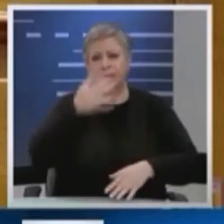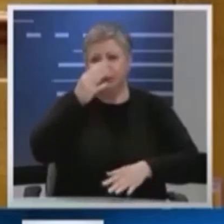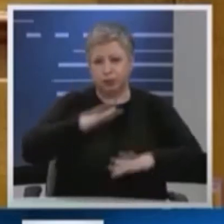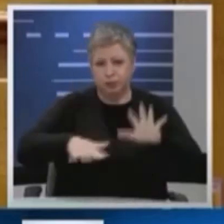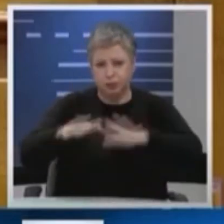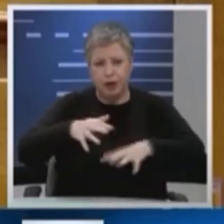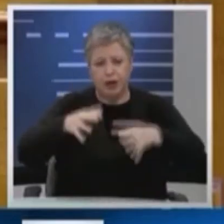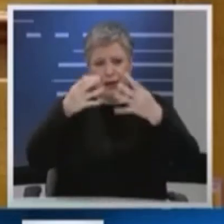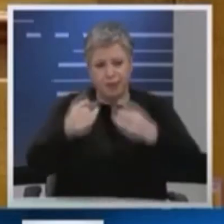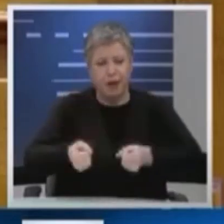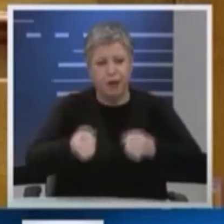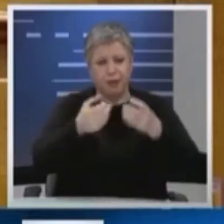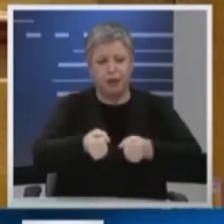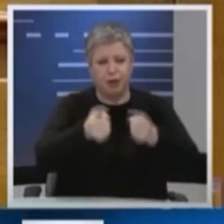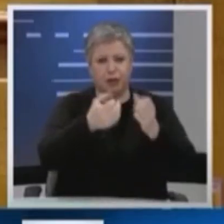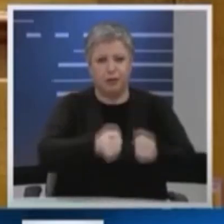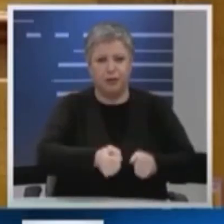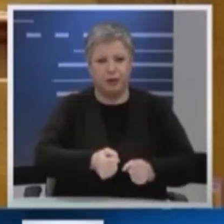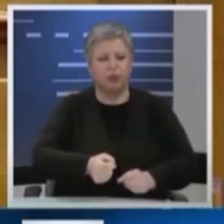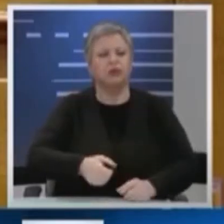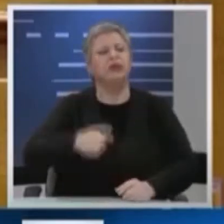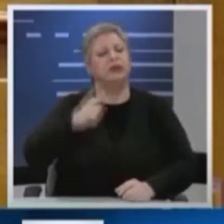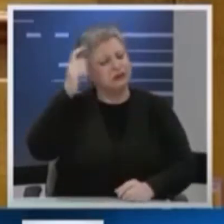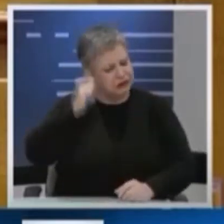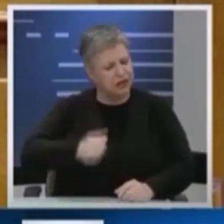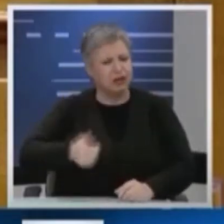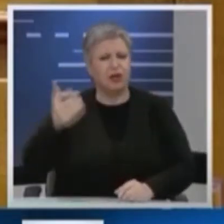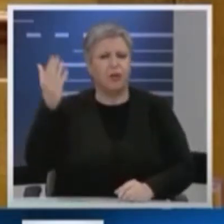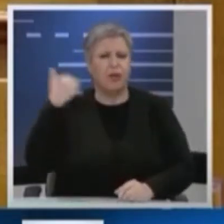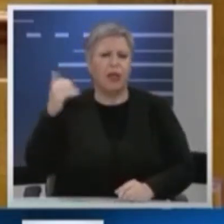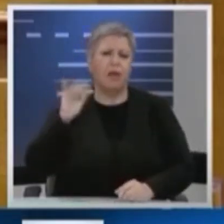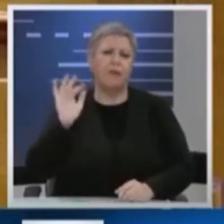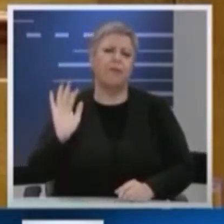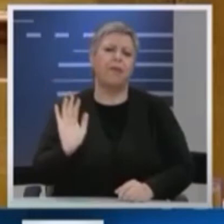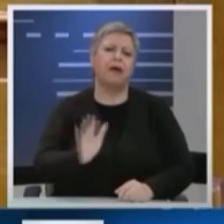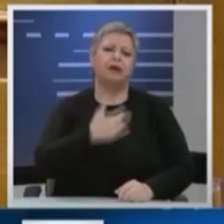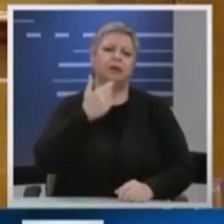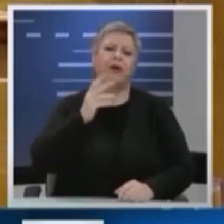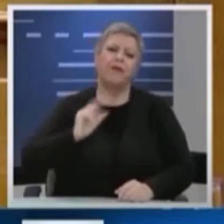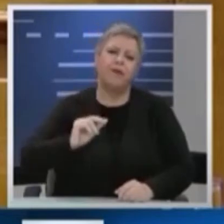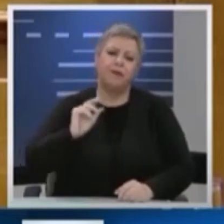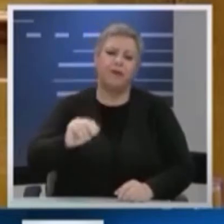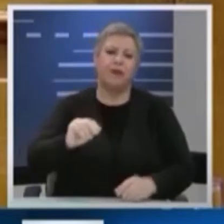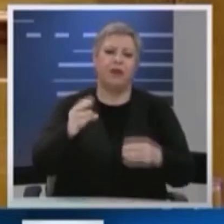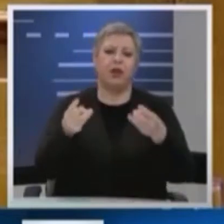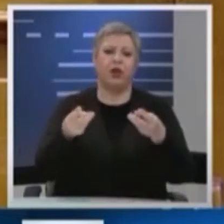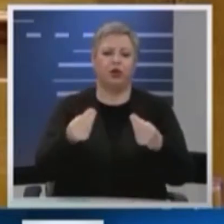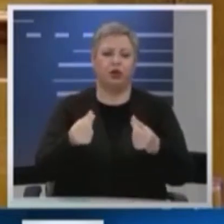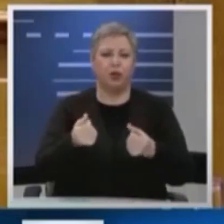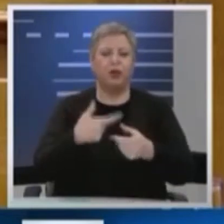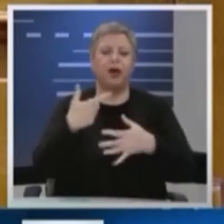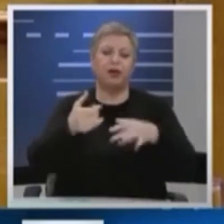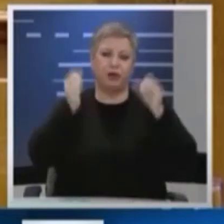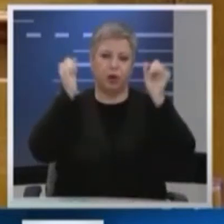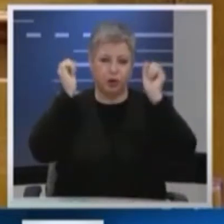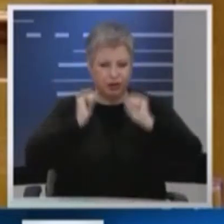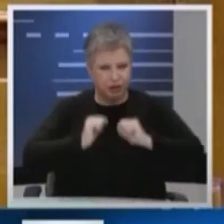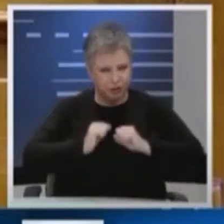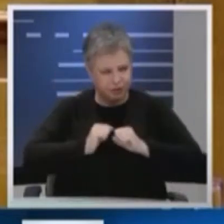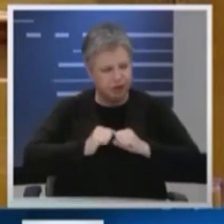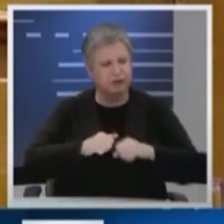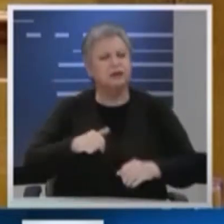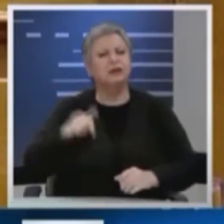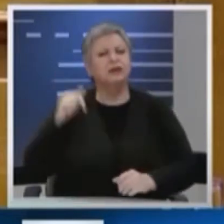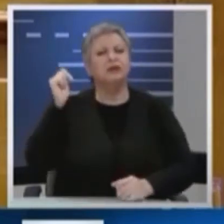σας διαβεβαιώ, αυτή την εποχή και ήταν τραγική για τη χώρα. Το προβλεπόμενο υπερπλεώνασμα θα του έδινε